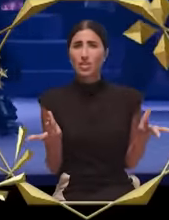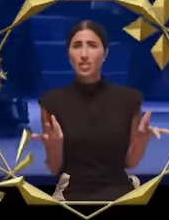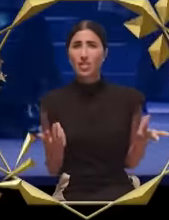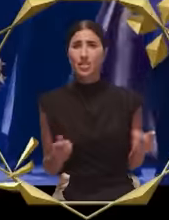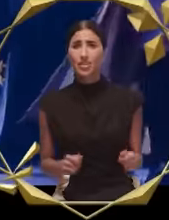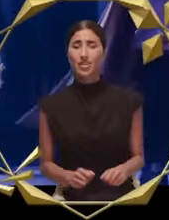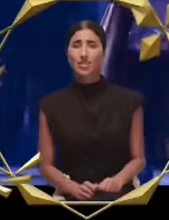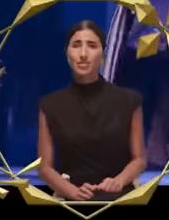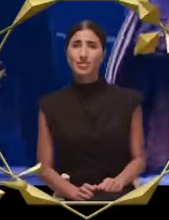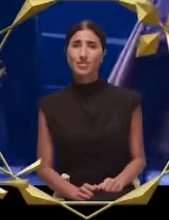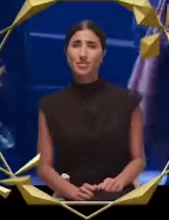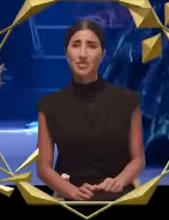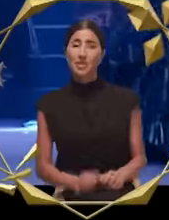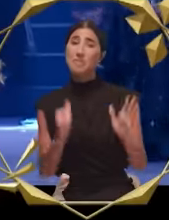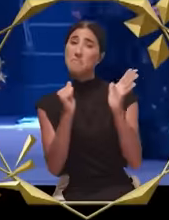زين؟